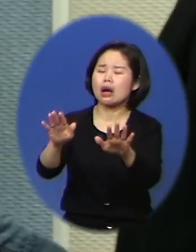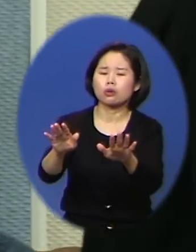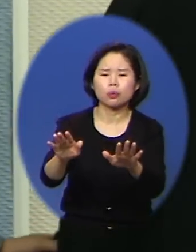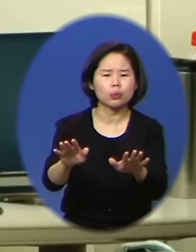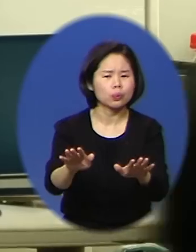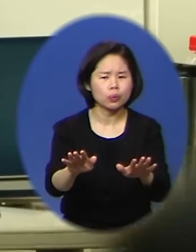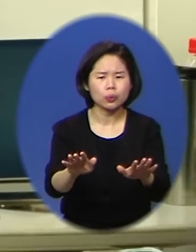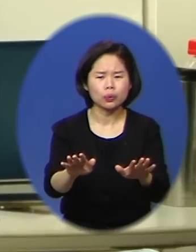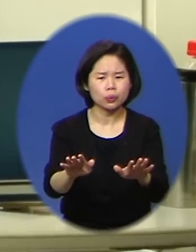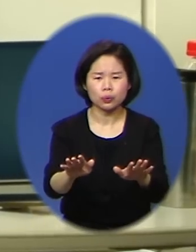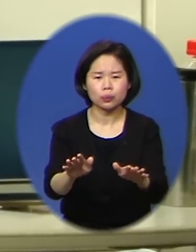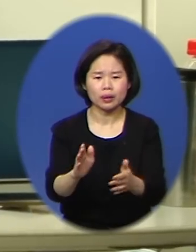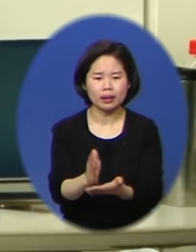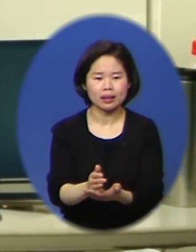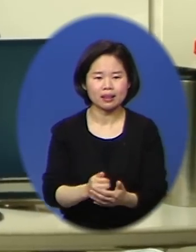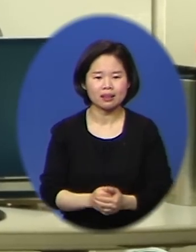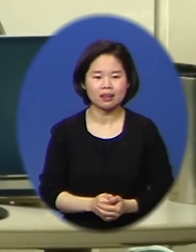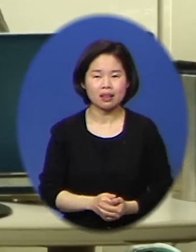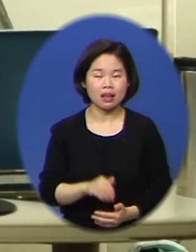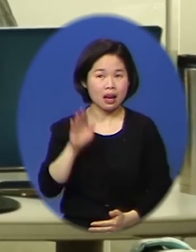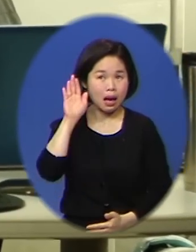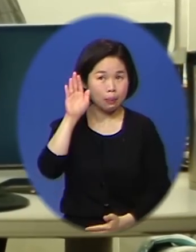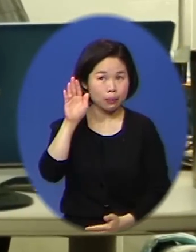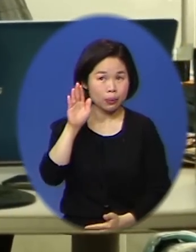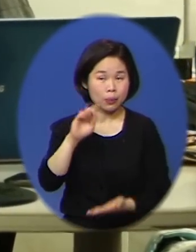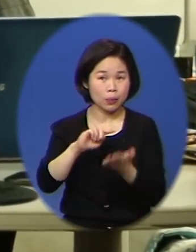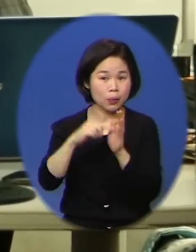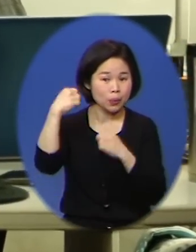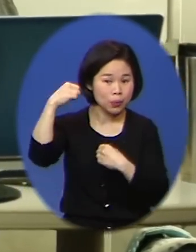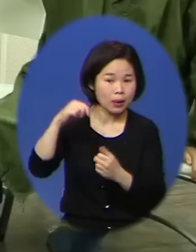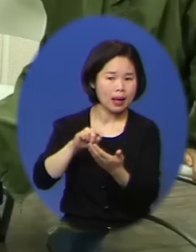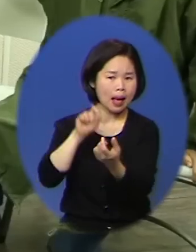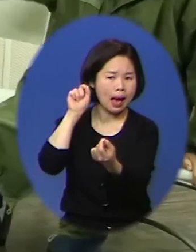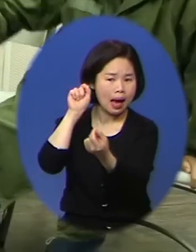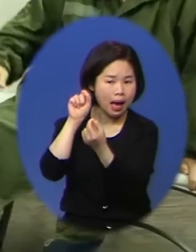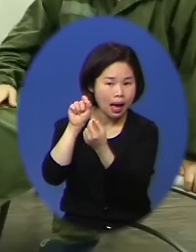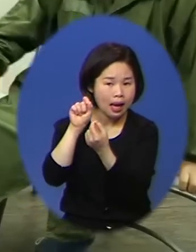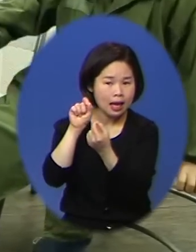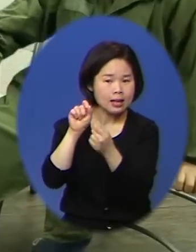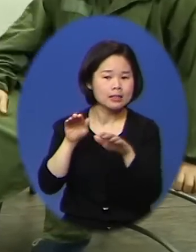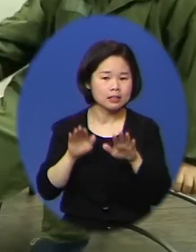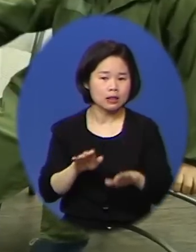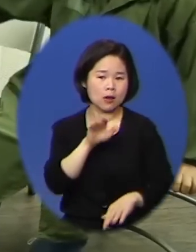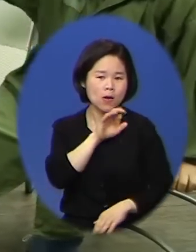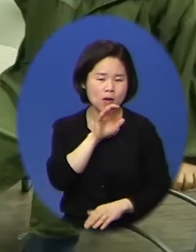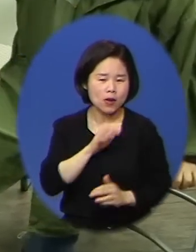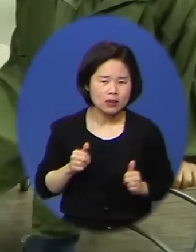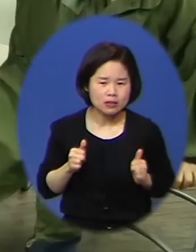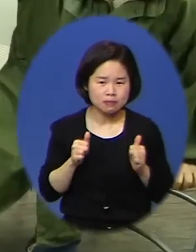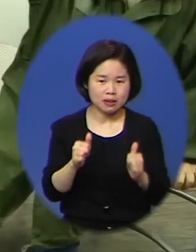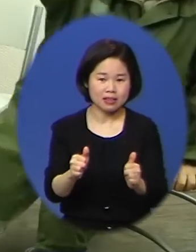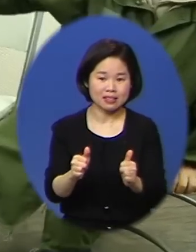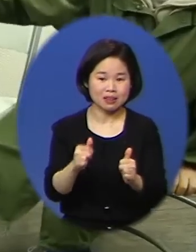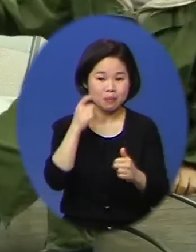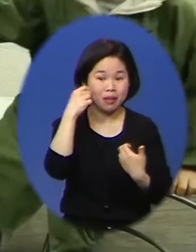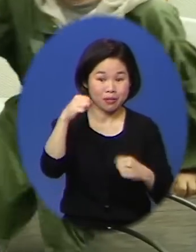하세요. 다가올 공연을 준비하며 연습에 매진하고 있는 소속사 배우들.